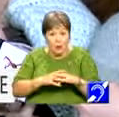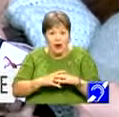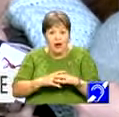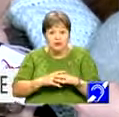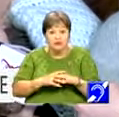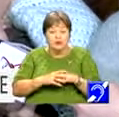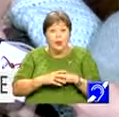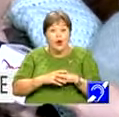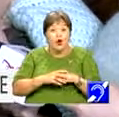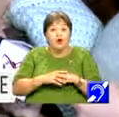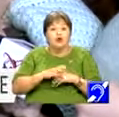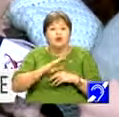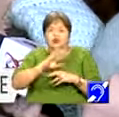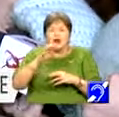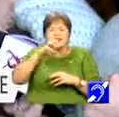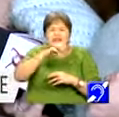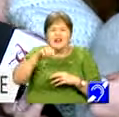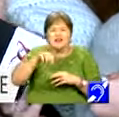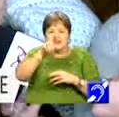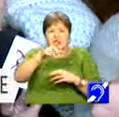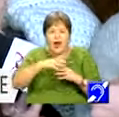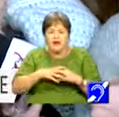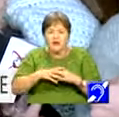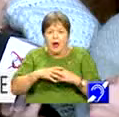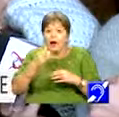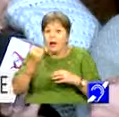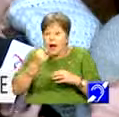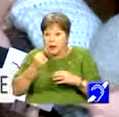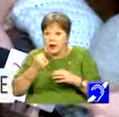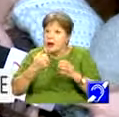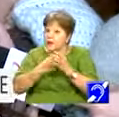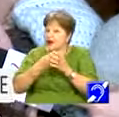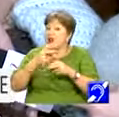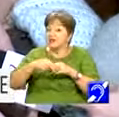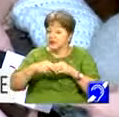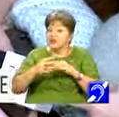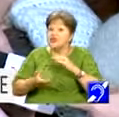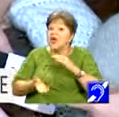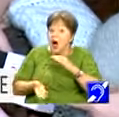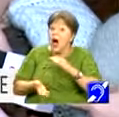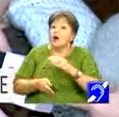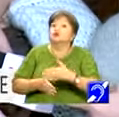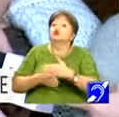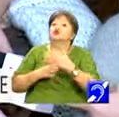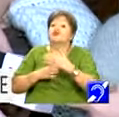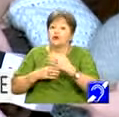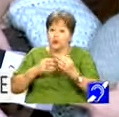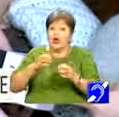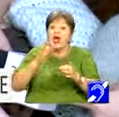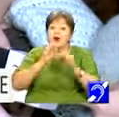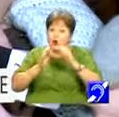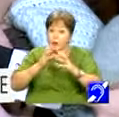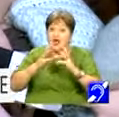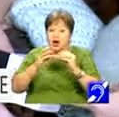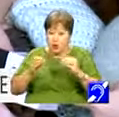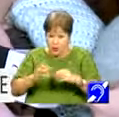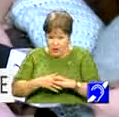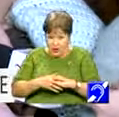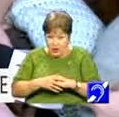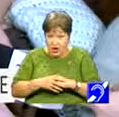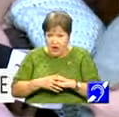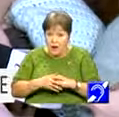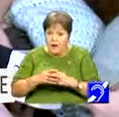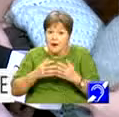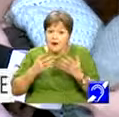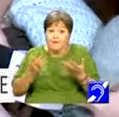toate aceste ramuri care au ținut până la urmă în această perioadă economia României ar fi unul